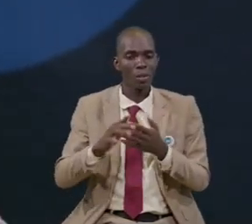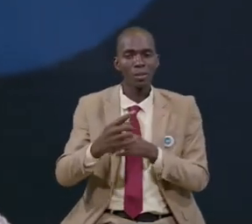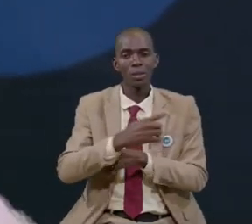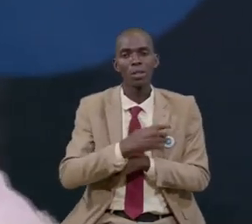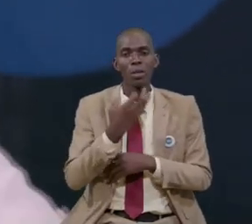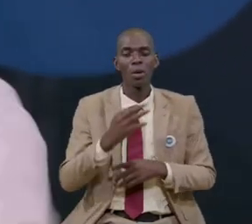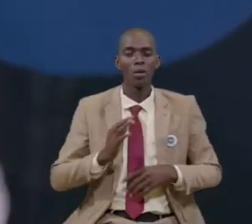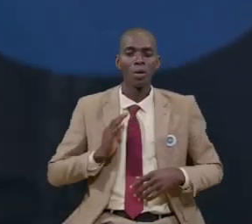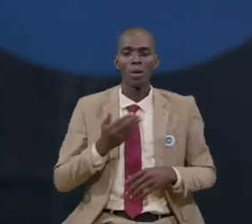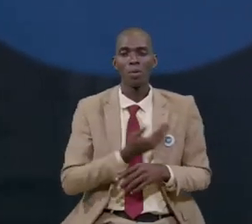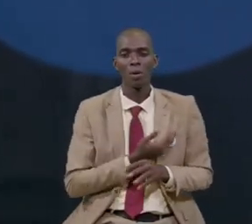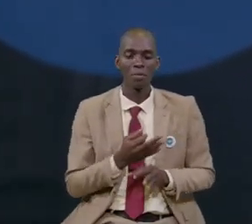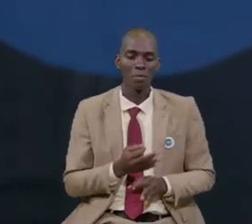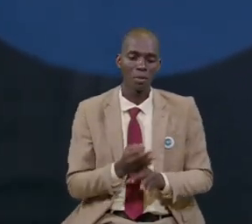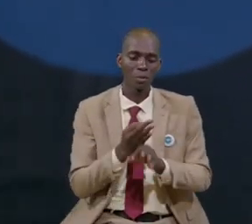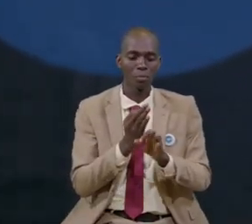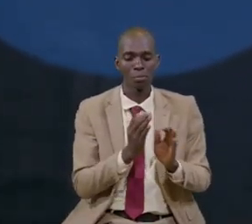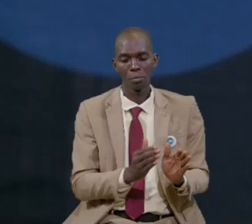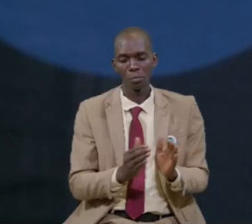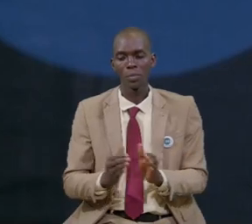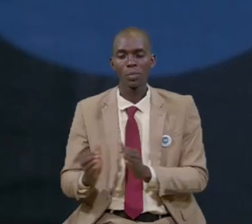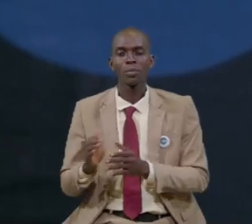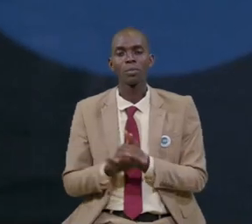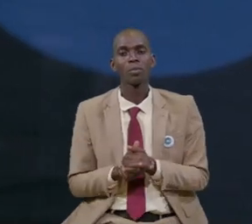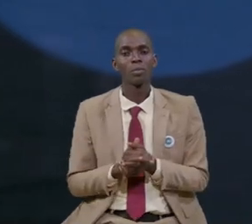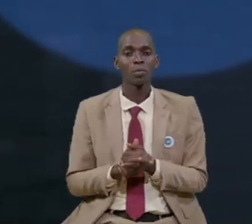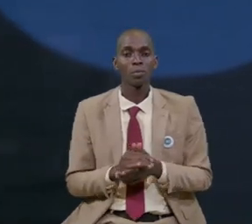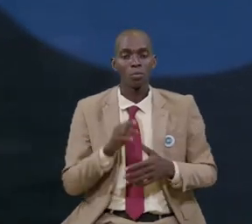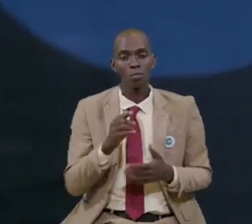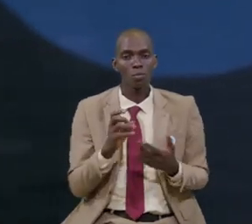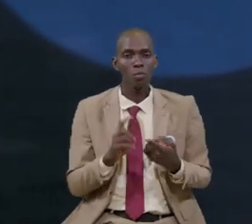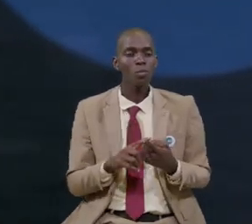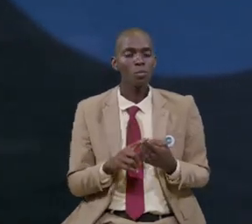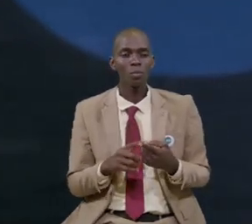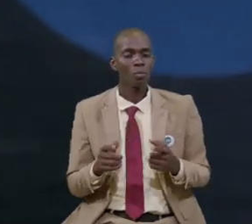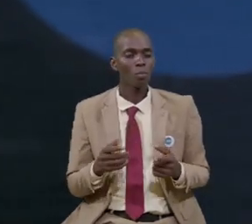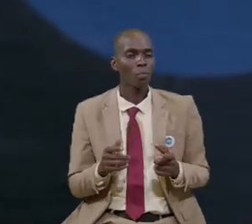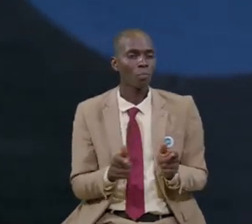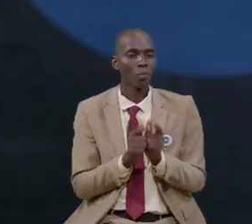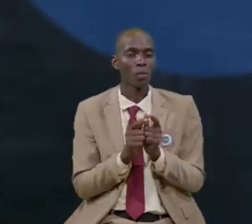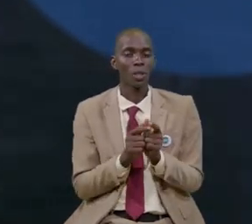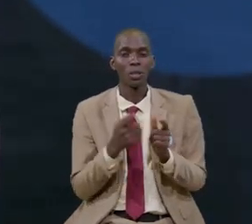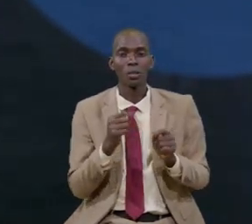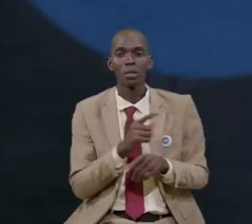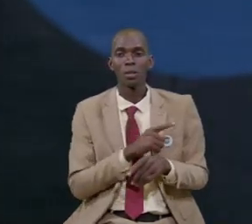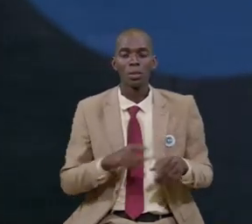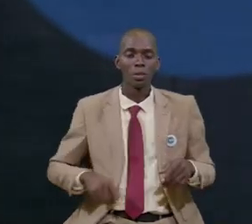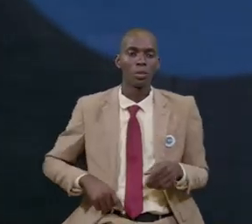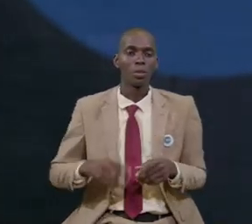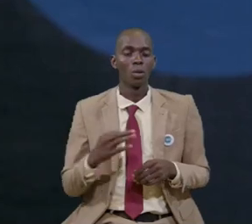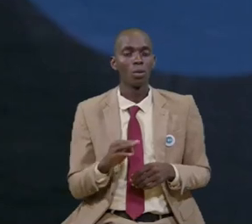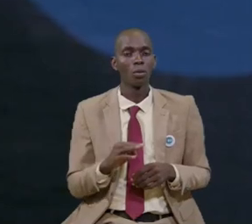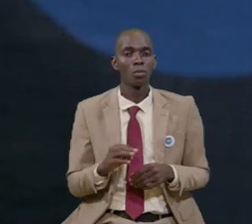préparation fidèle. Vous allez vouloir voir le Seigneur, le roi des rois. Et quand vous allez